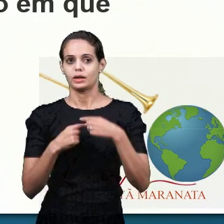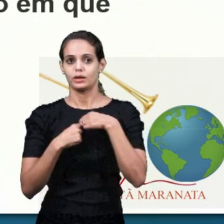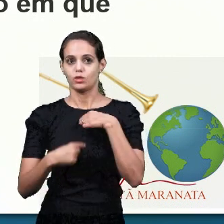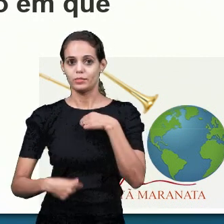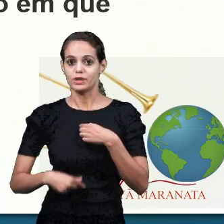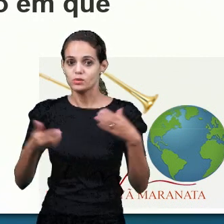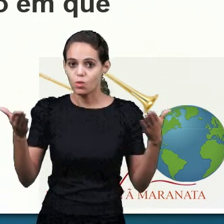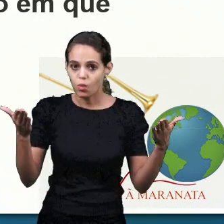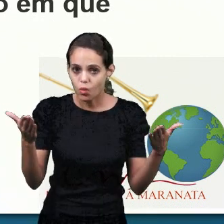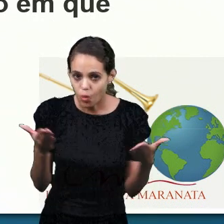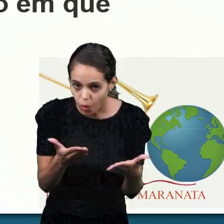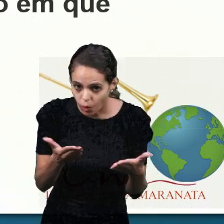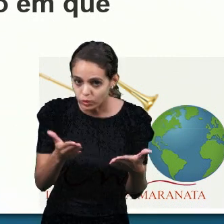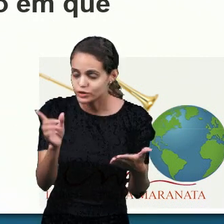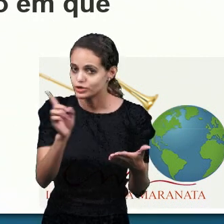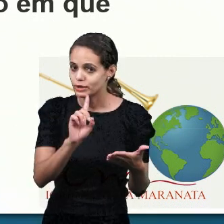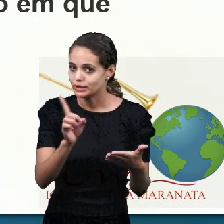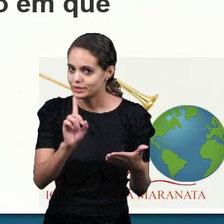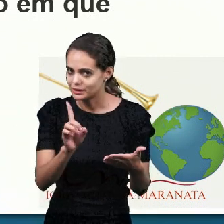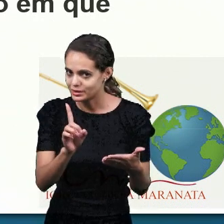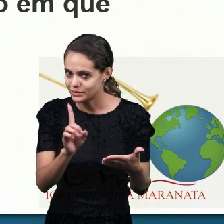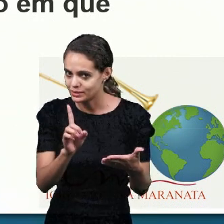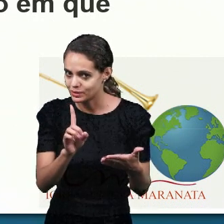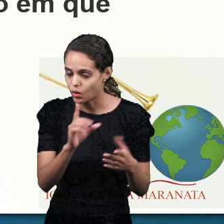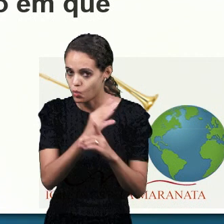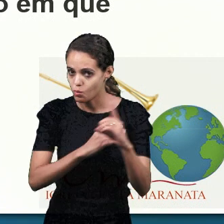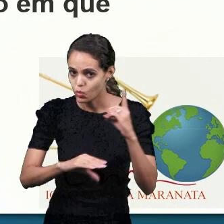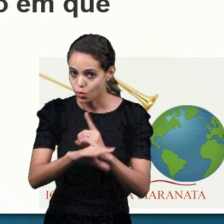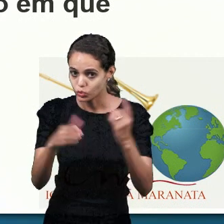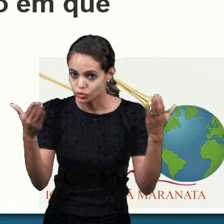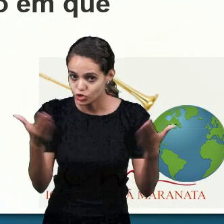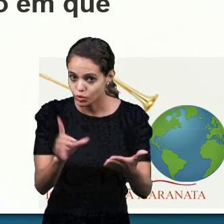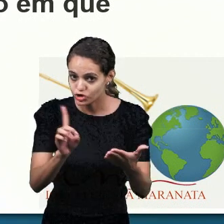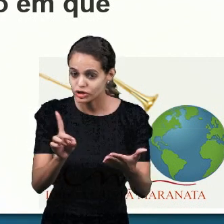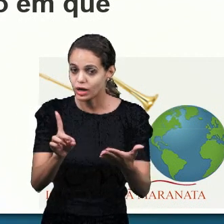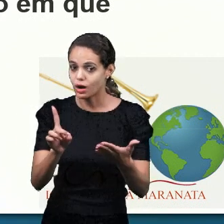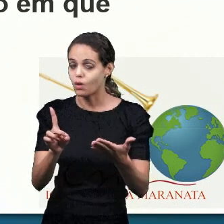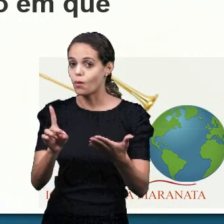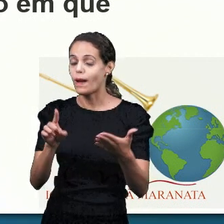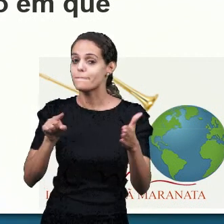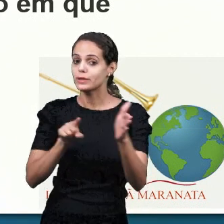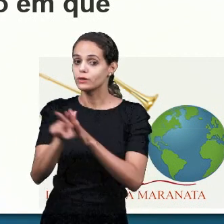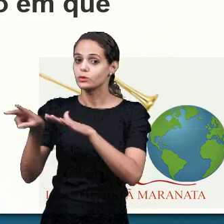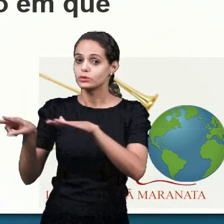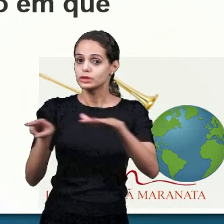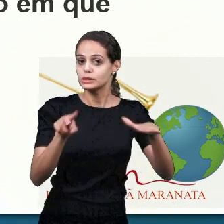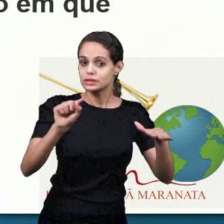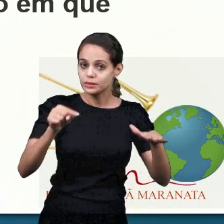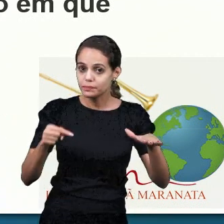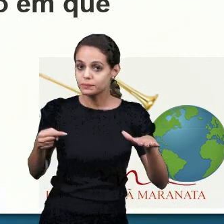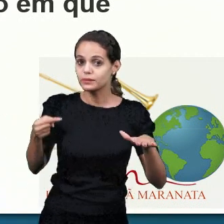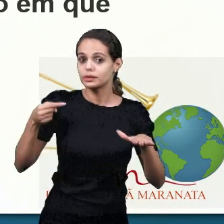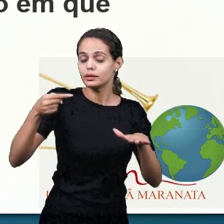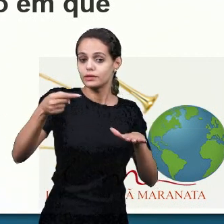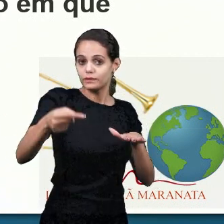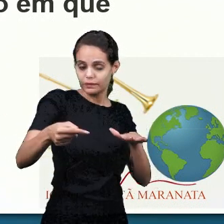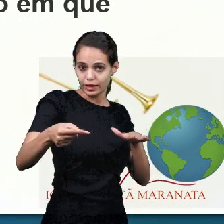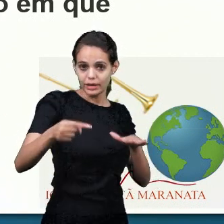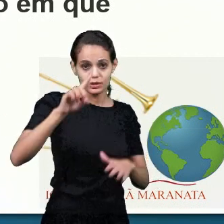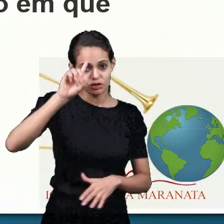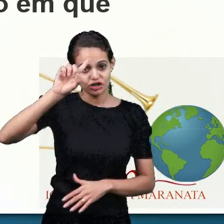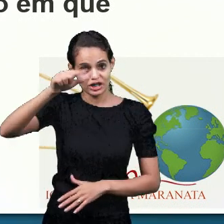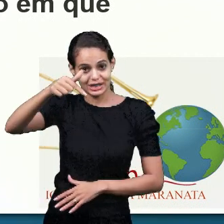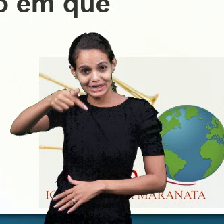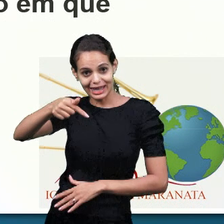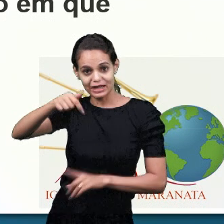ce soir. Nous sommes en train de présenter ici les questions pour la semaine prochaine, au dimanche prochain, le 7 mars.